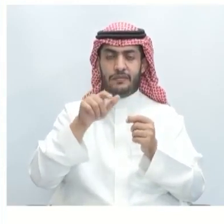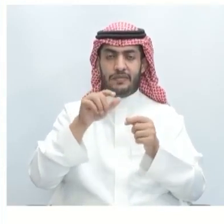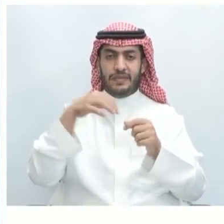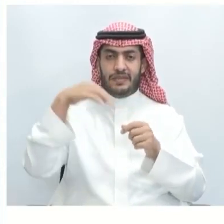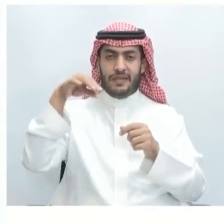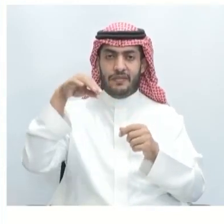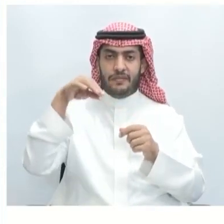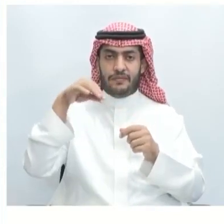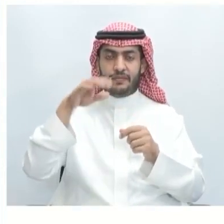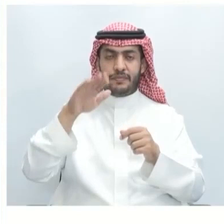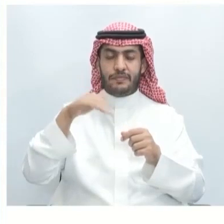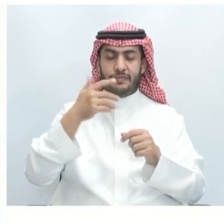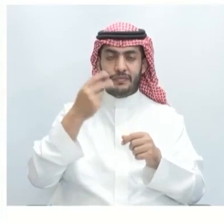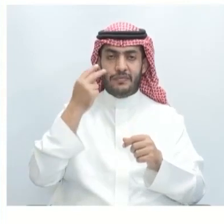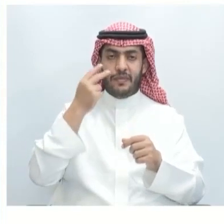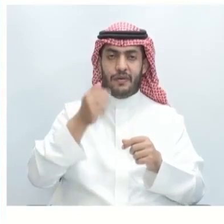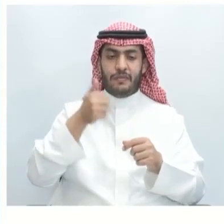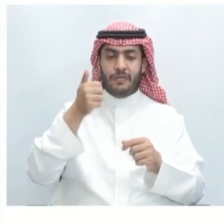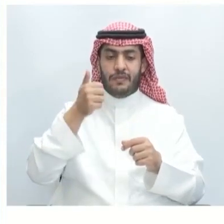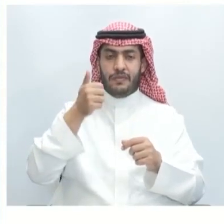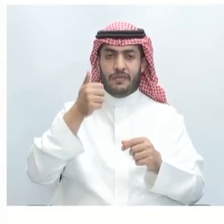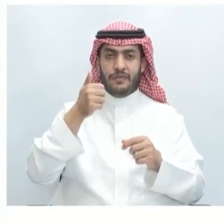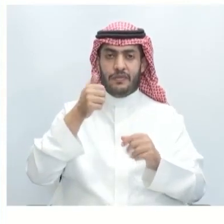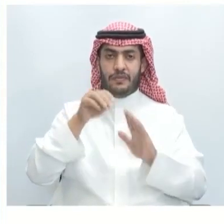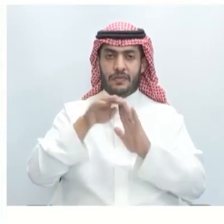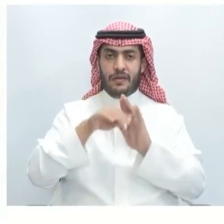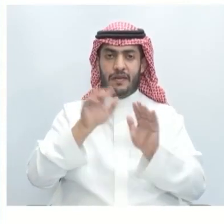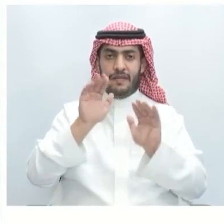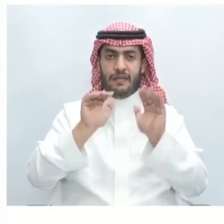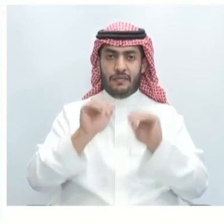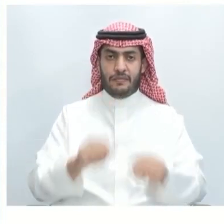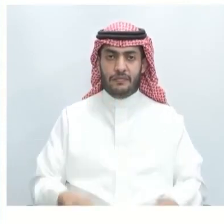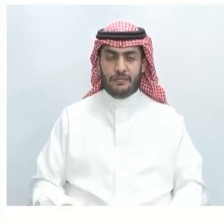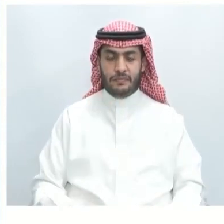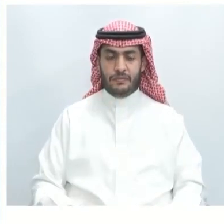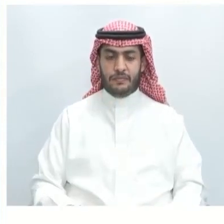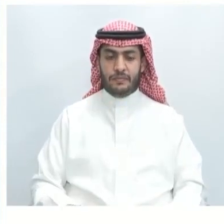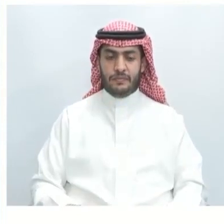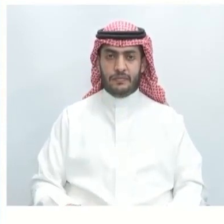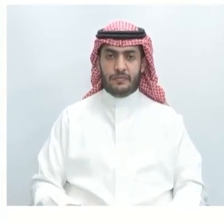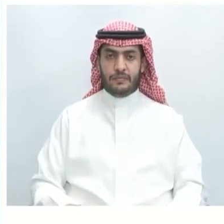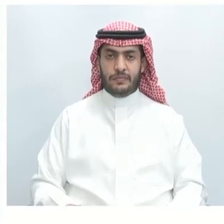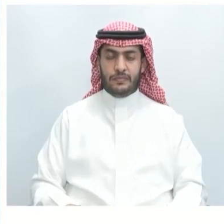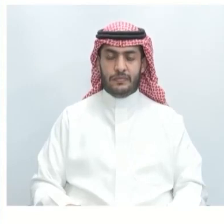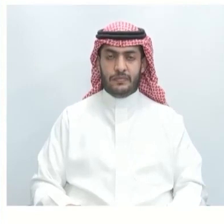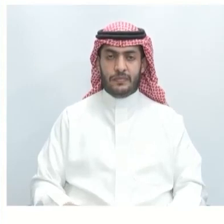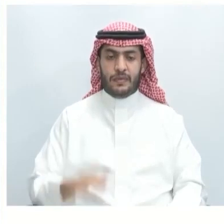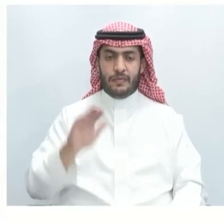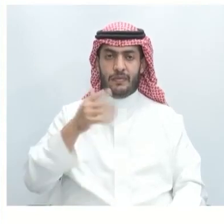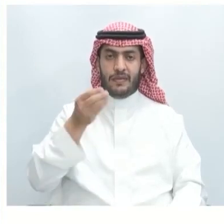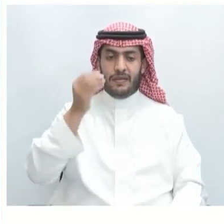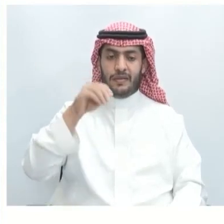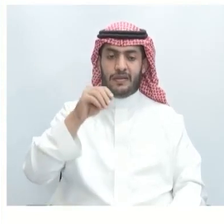الصفحه وبالتالي تلاحظ انه عرضها في هذه الفراغات ايضا بعد ان اكون ادرجنا